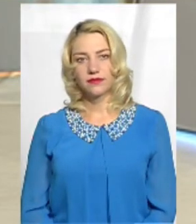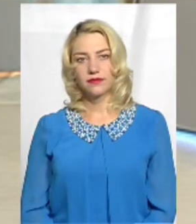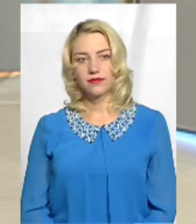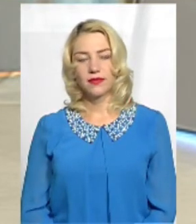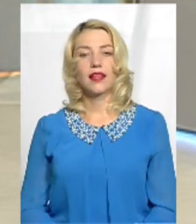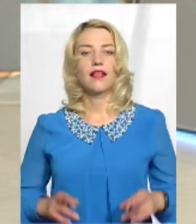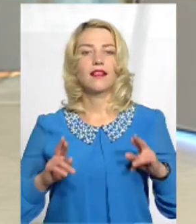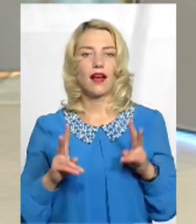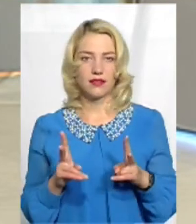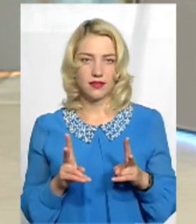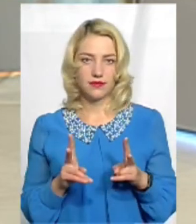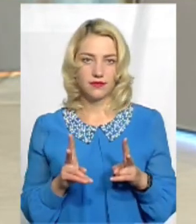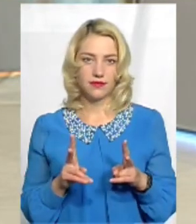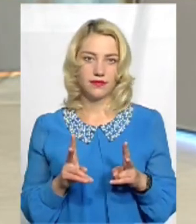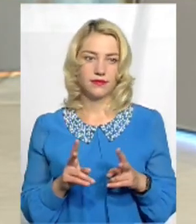Як